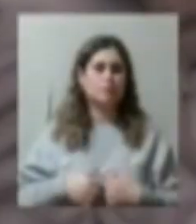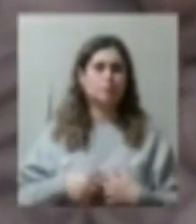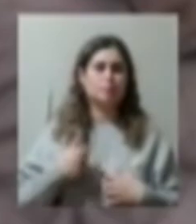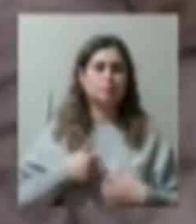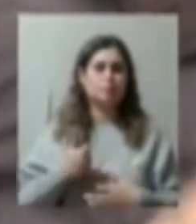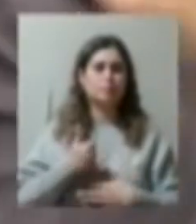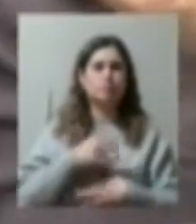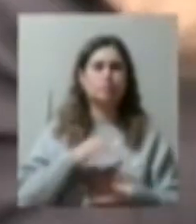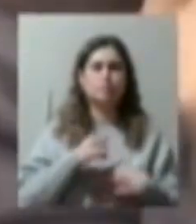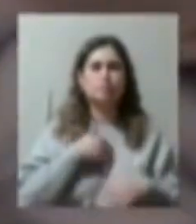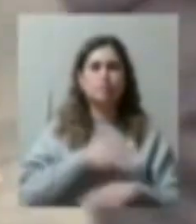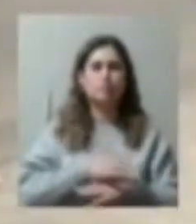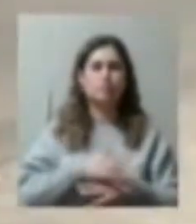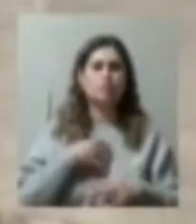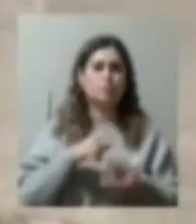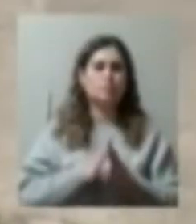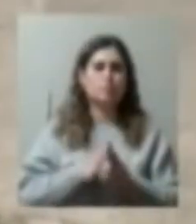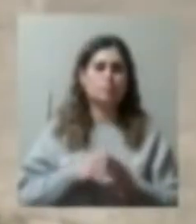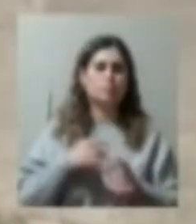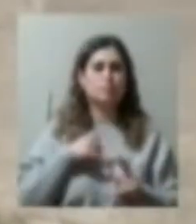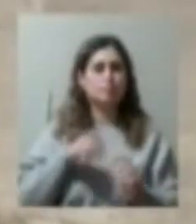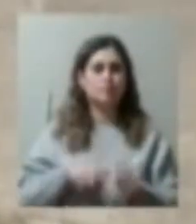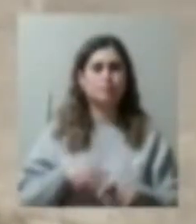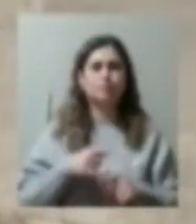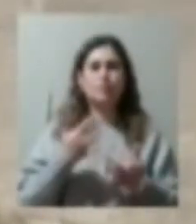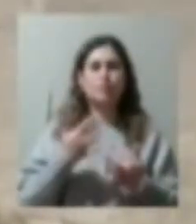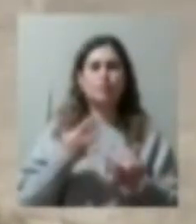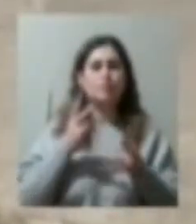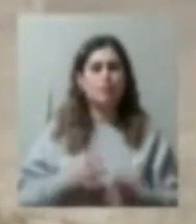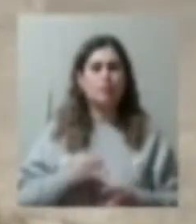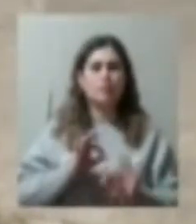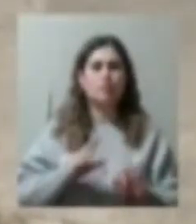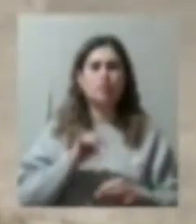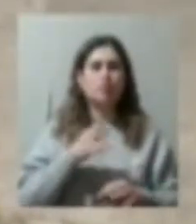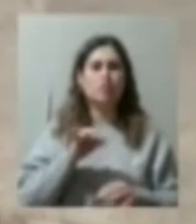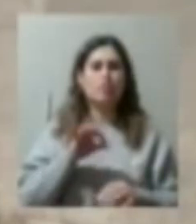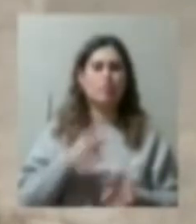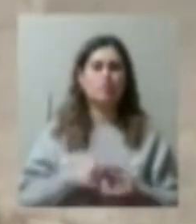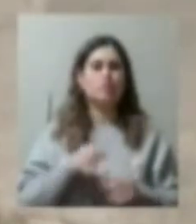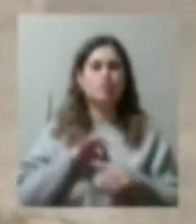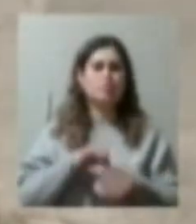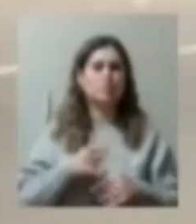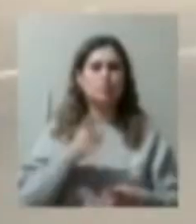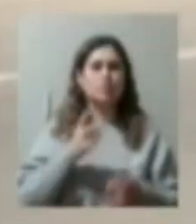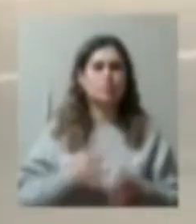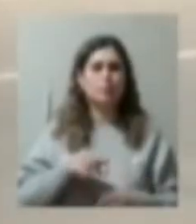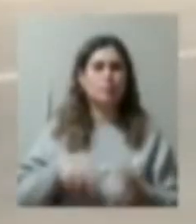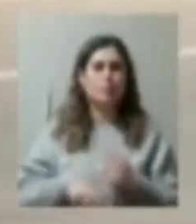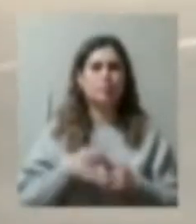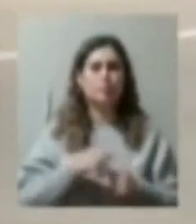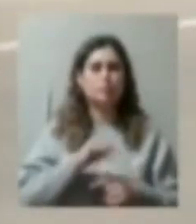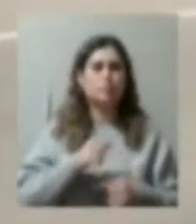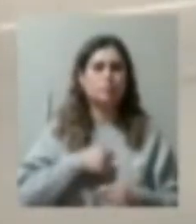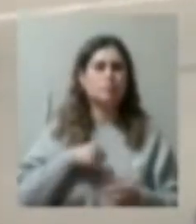я запізнююся, будь ласка, не знімайте. За кількістю травмованих, розказує Андрій Кований, лідирують дорожньо-транспортні пригоди саме за